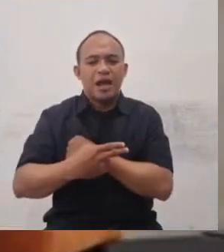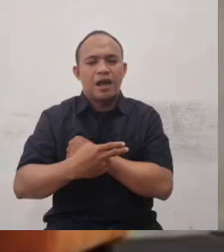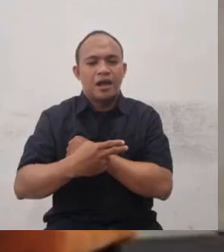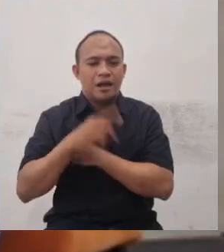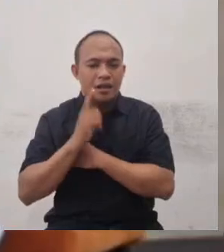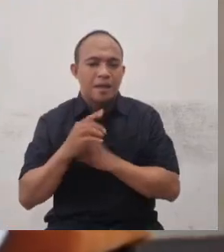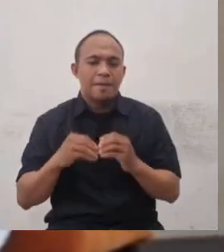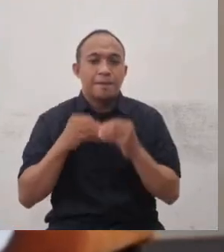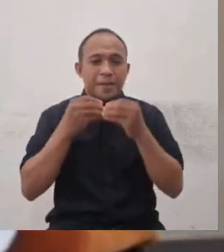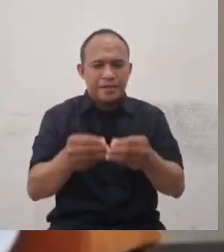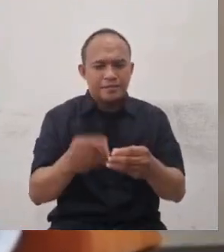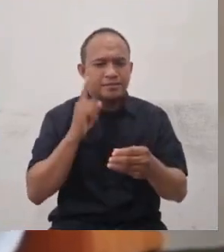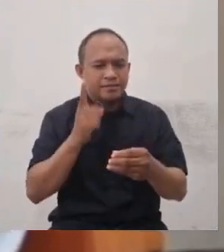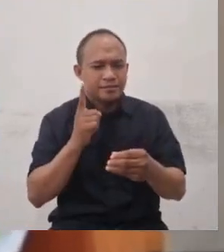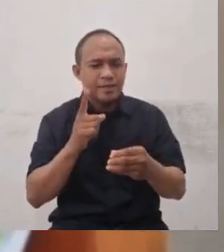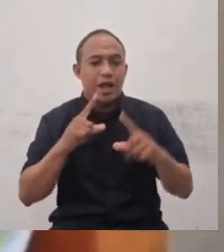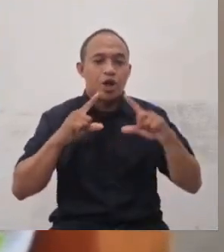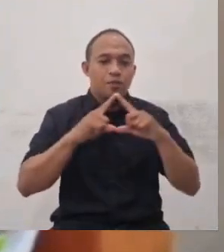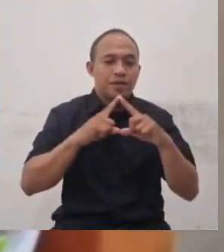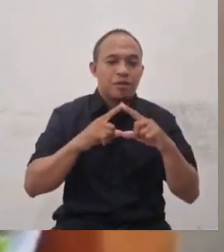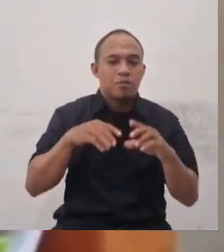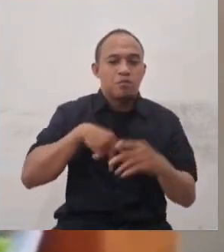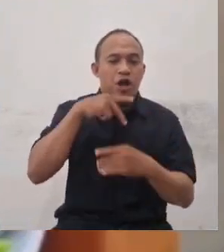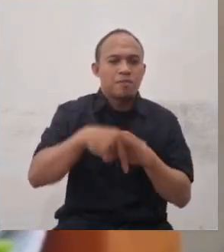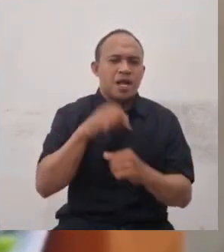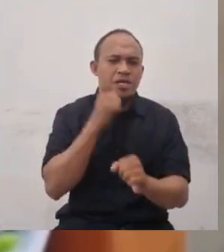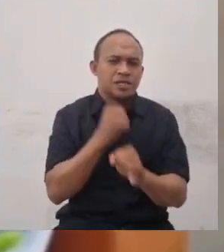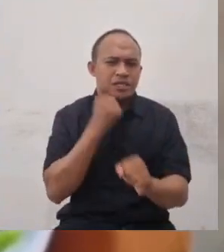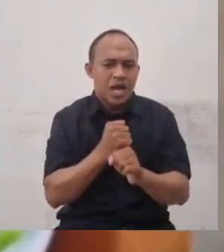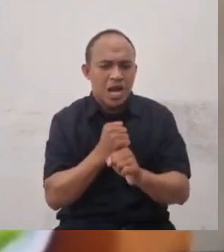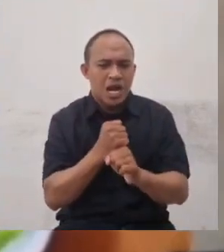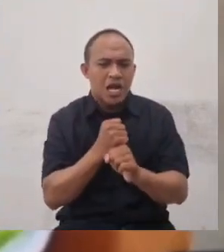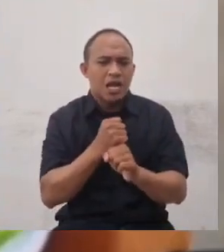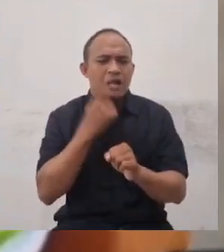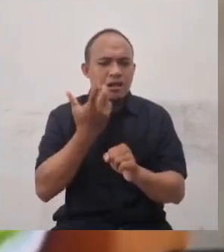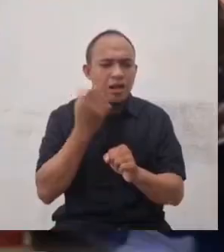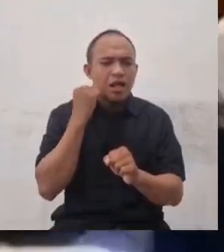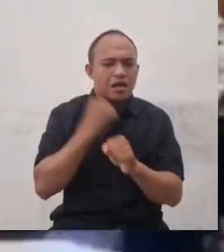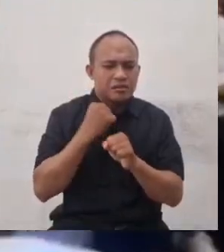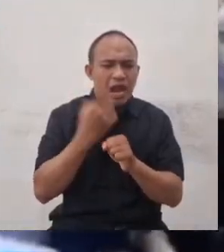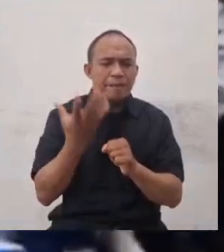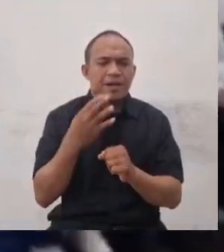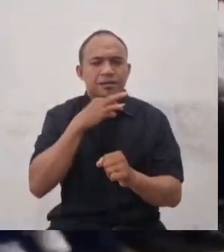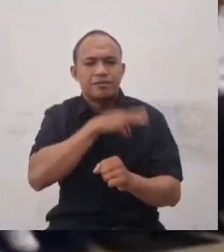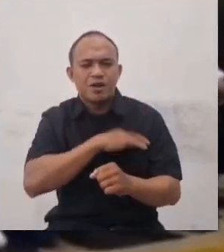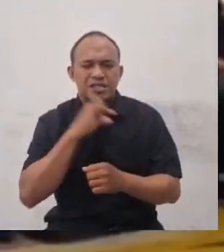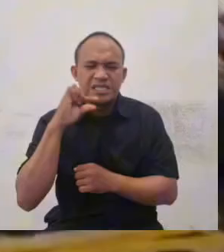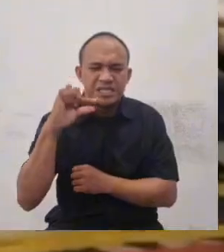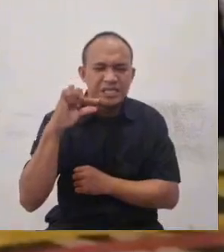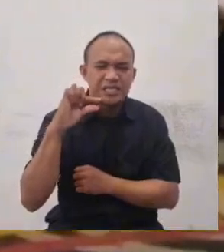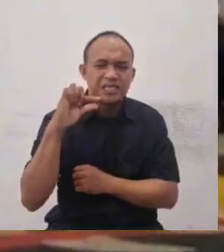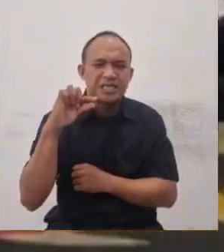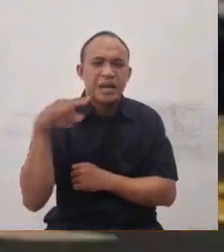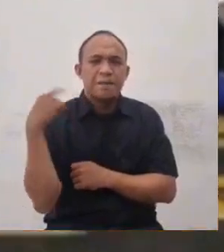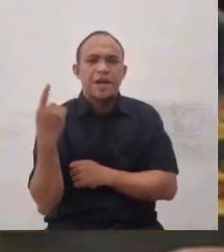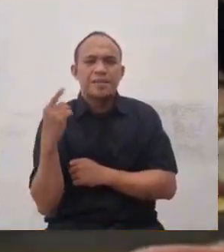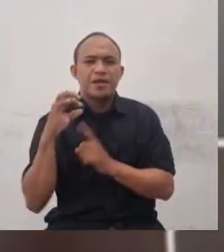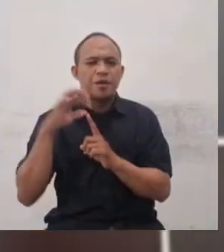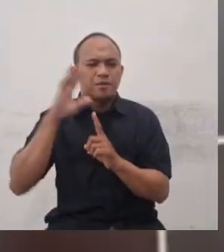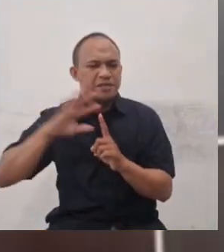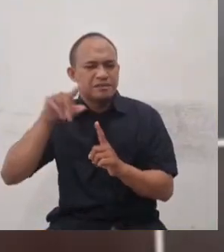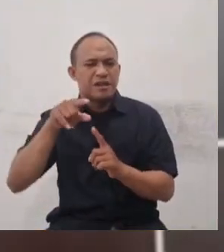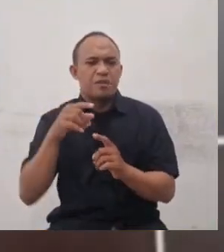BNI untuk memberikan KUR kepada alumni program Kartu Prakerja dengan bunga yang sangat kecil. Program